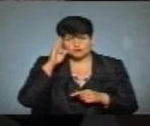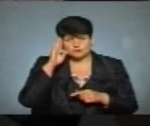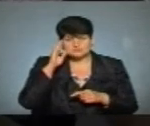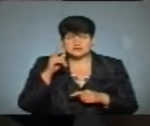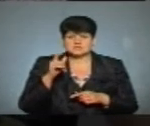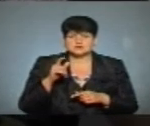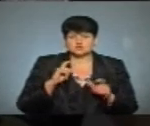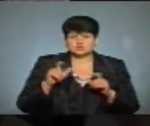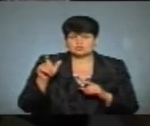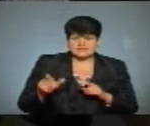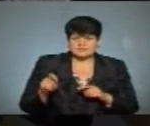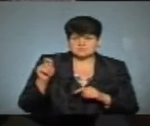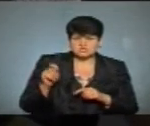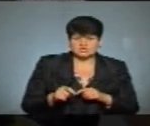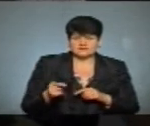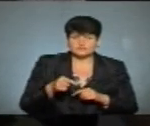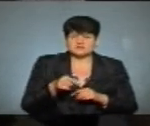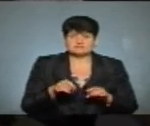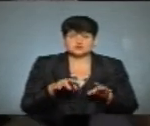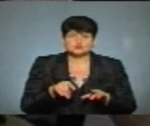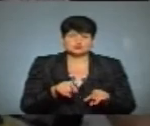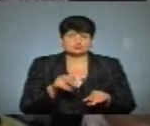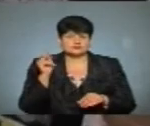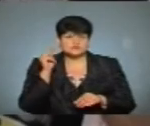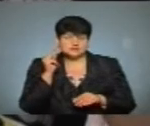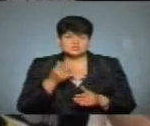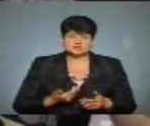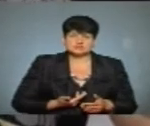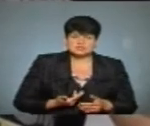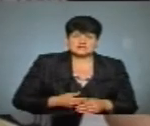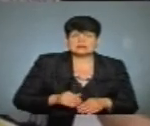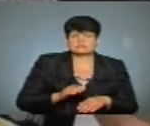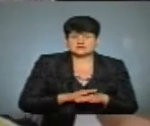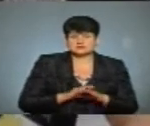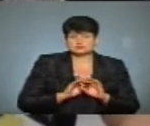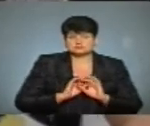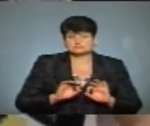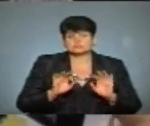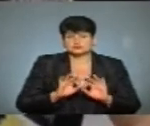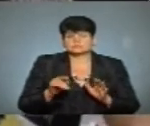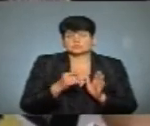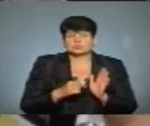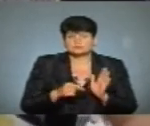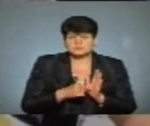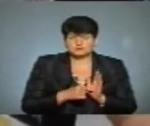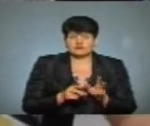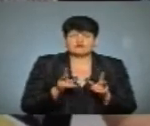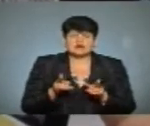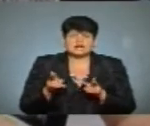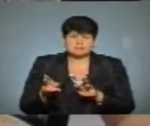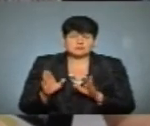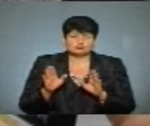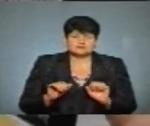який приїжджає в Тернопіль. Він тут вирішує навчатися, жити і фактично співує наше місто. В кліпі ми будемо